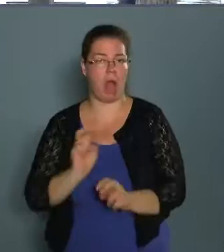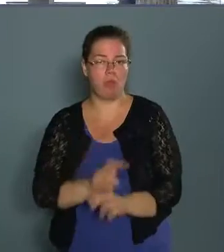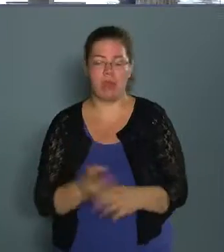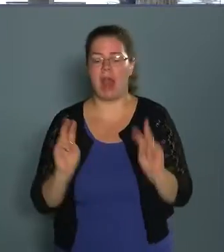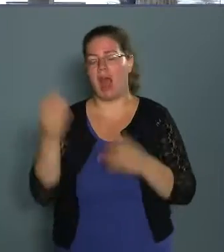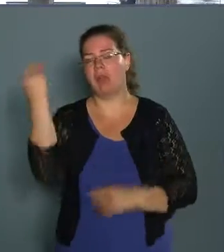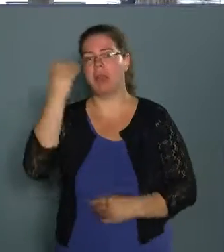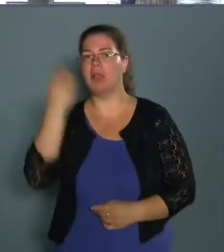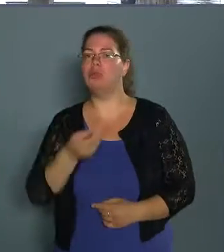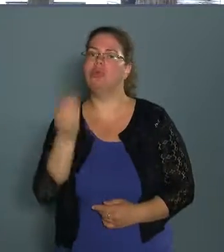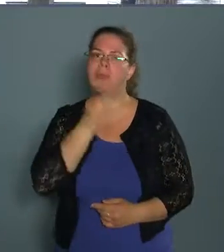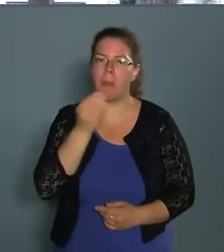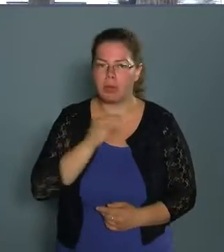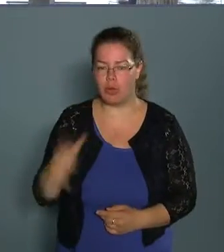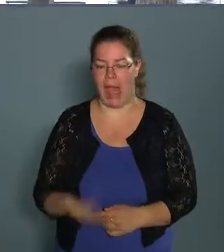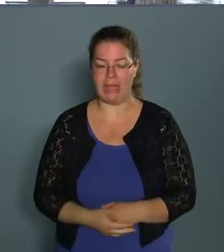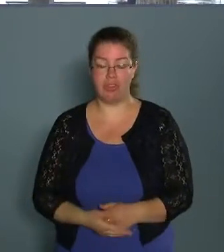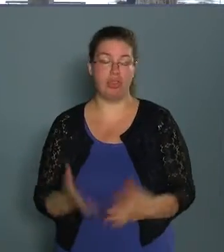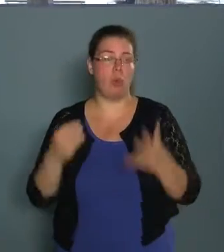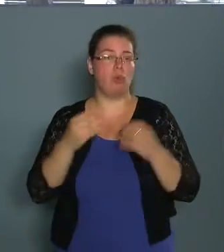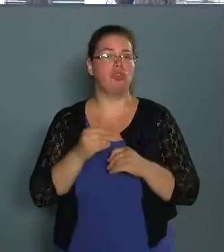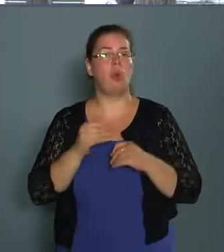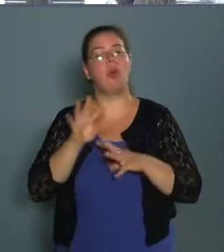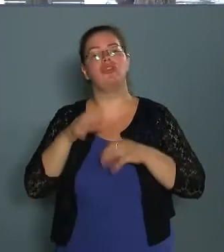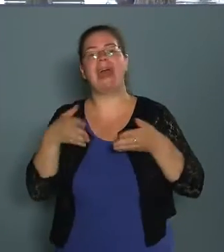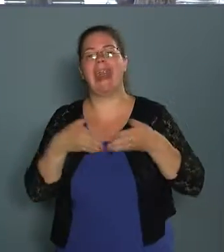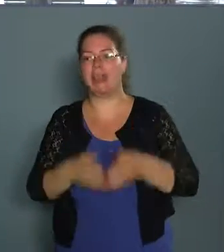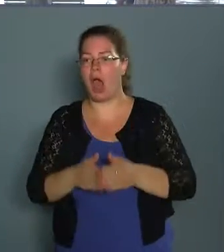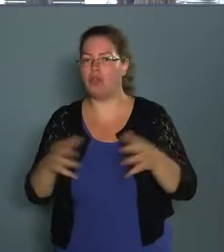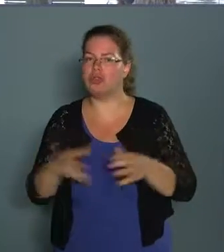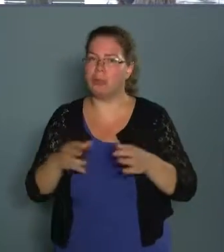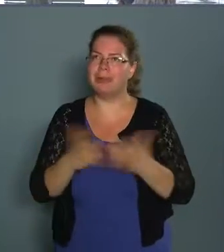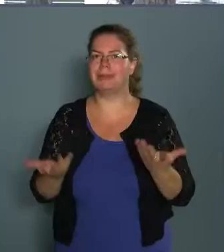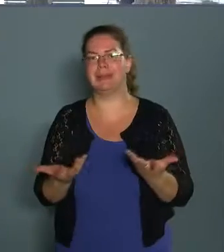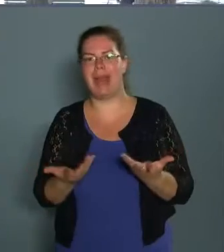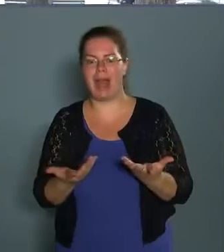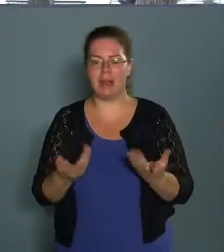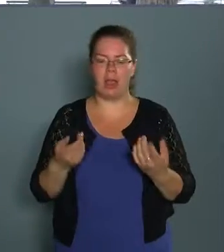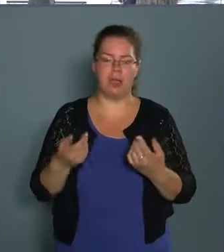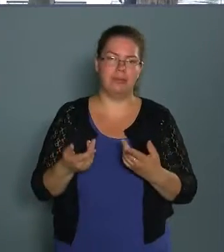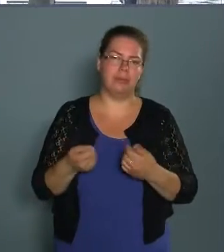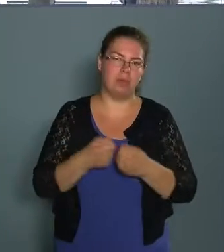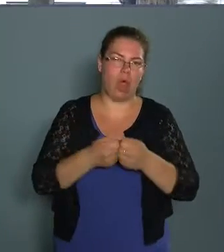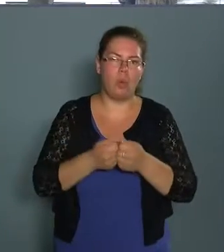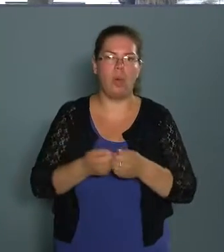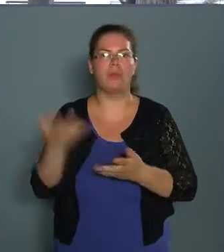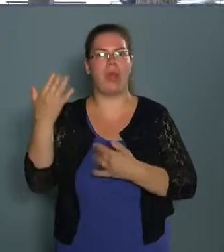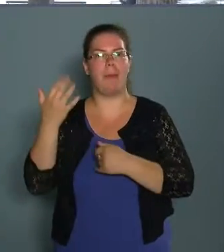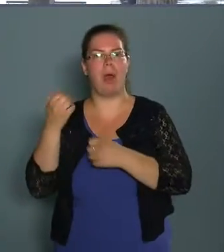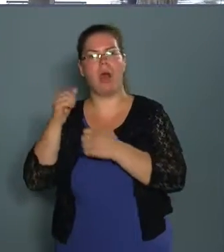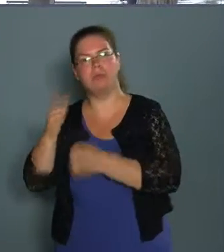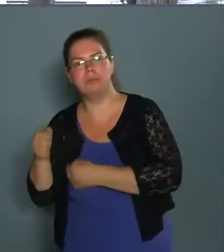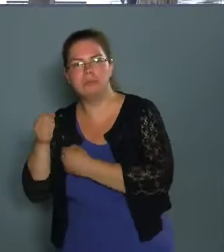tanulni teljesen amatőröknek is, de nagyon sok sárkányhajó csapatnál a tagok eleinte, vagy korábban